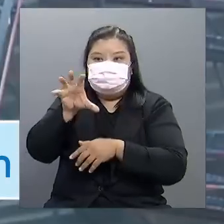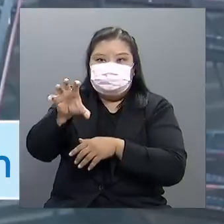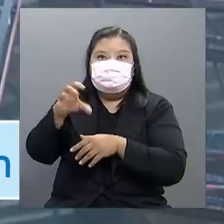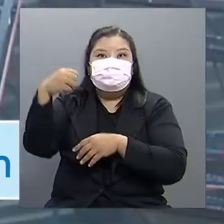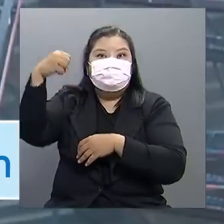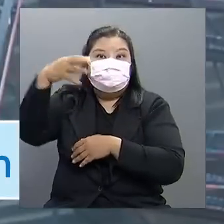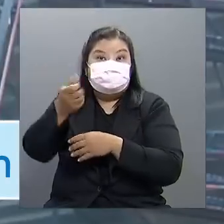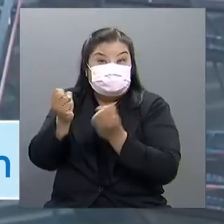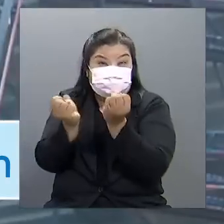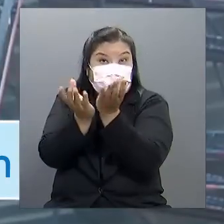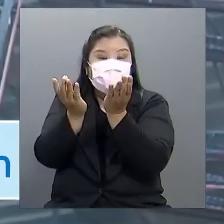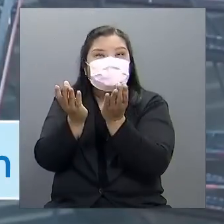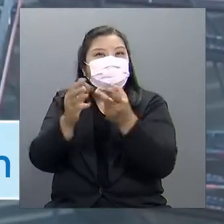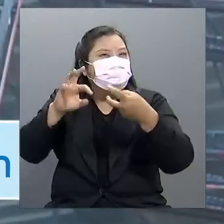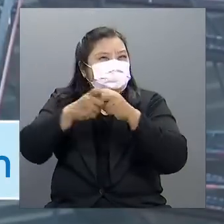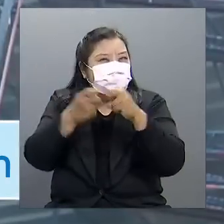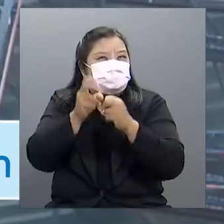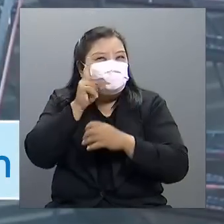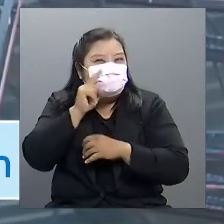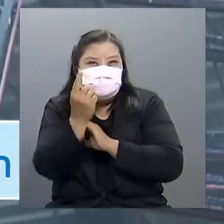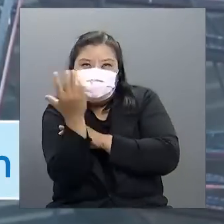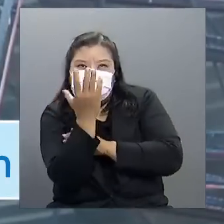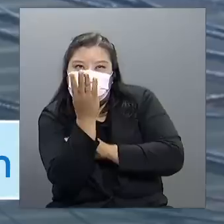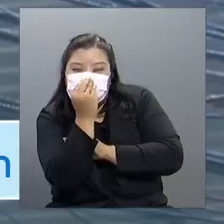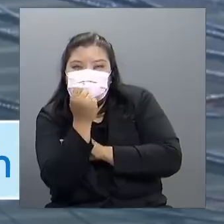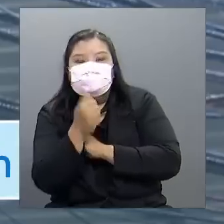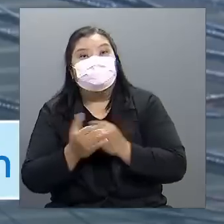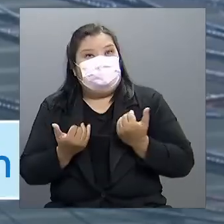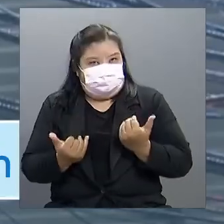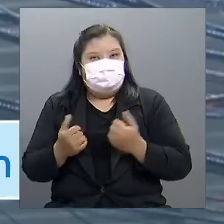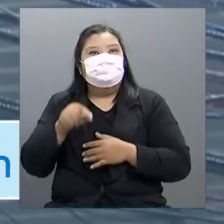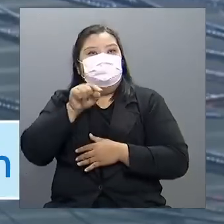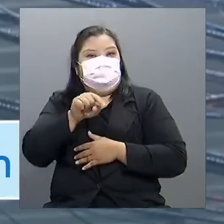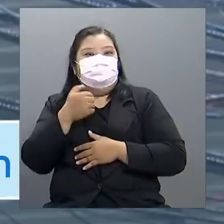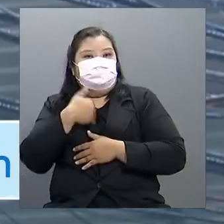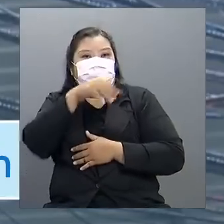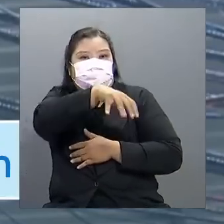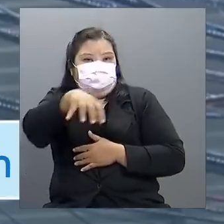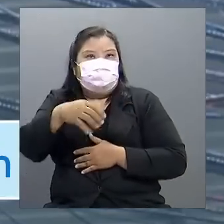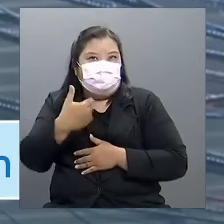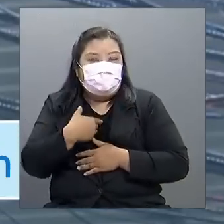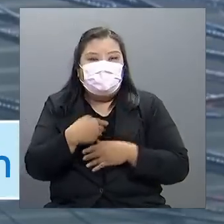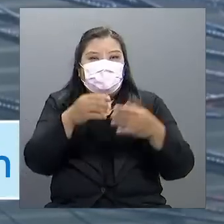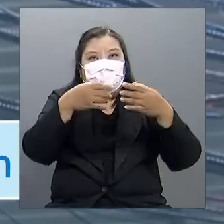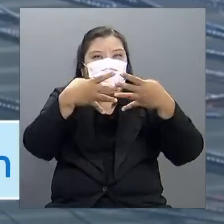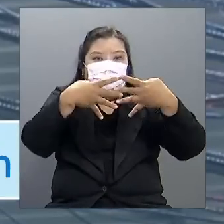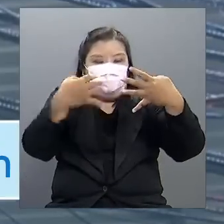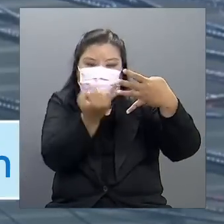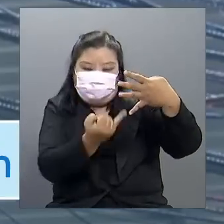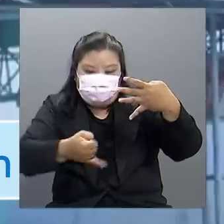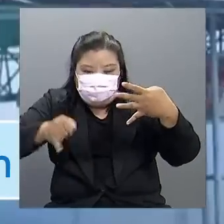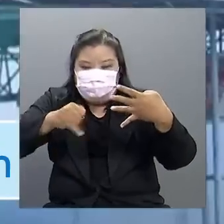ดู